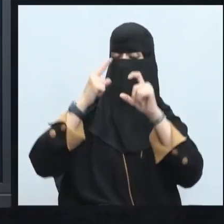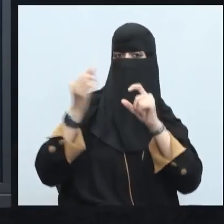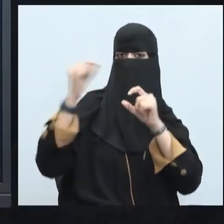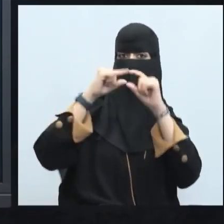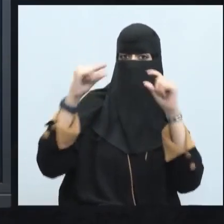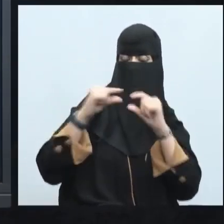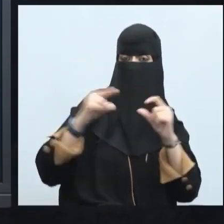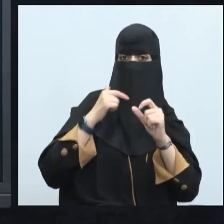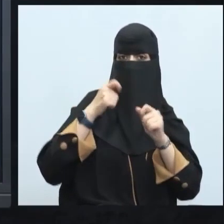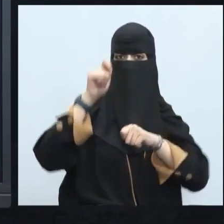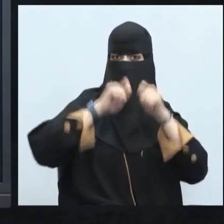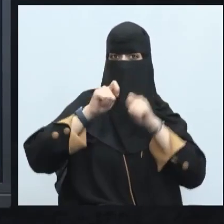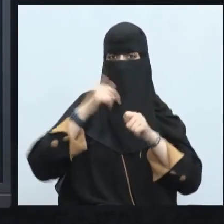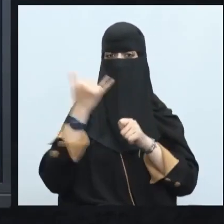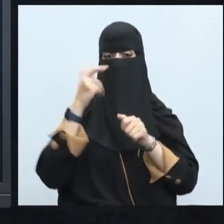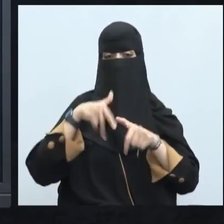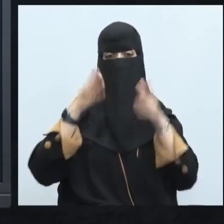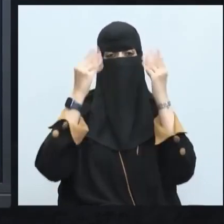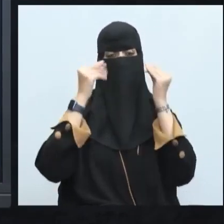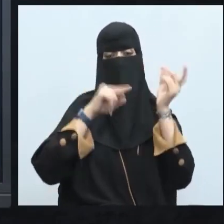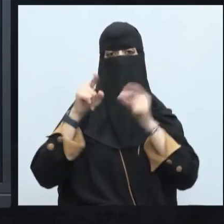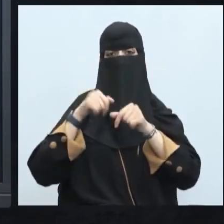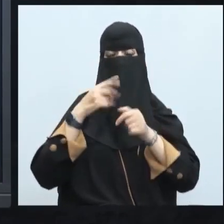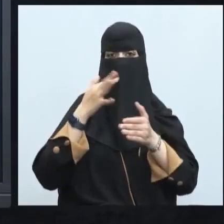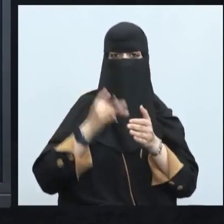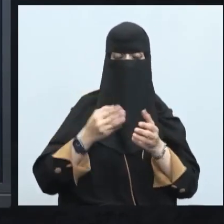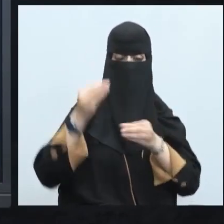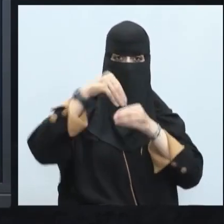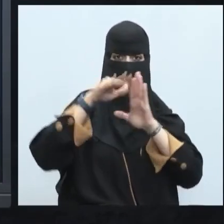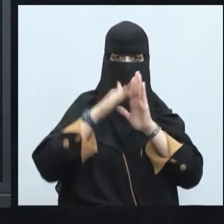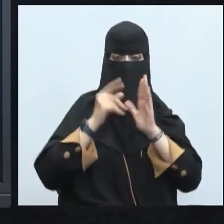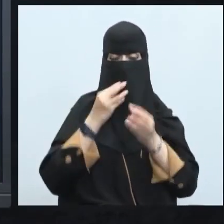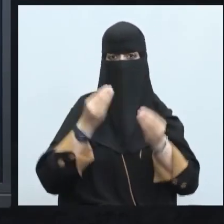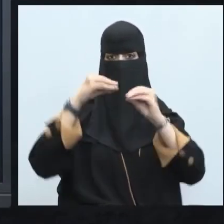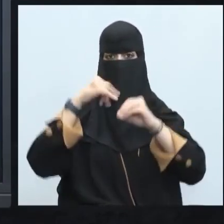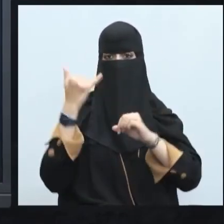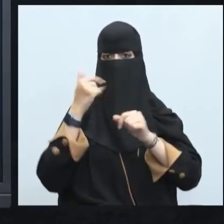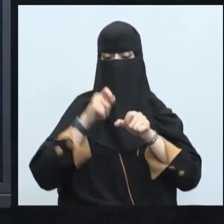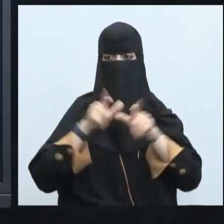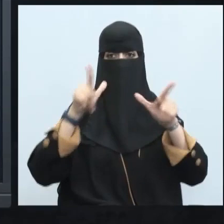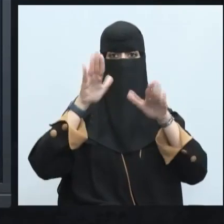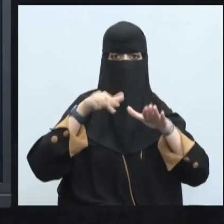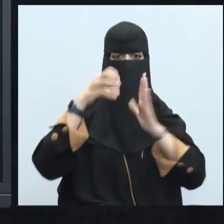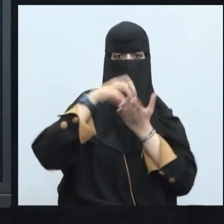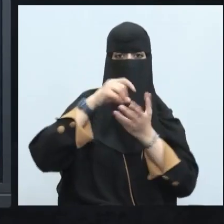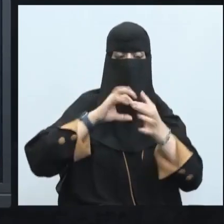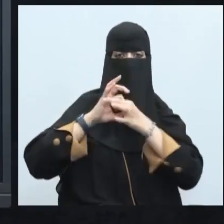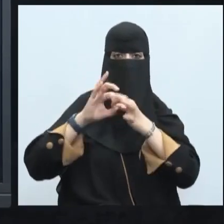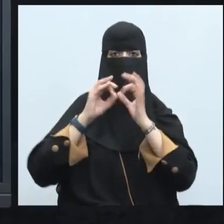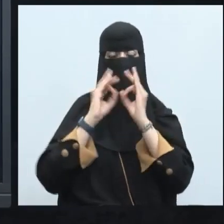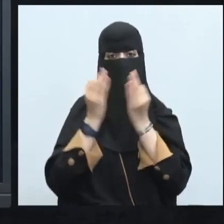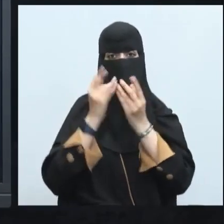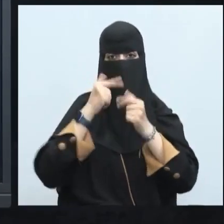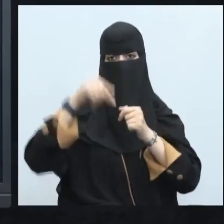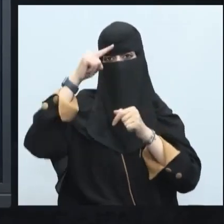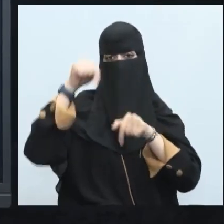والكلمات يستخدم لتسهيل المعلومات وتبسيط المحتوى بالاضافه الى سهوله نشره على مواقع التواصل الاجتماعي